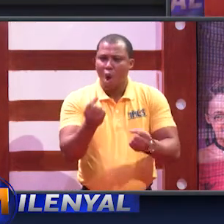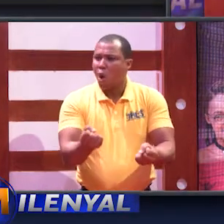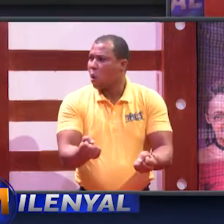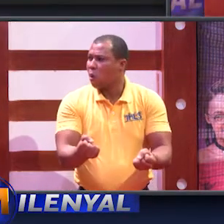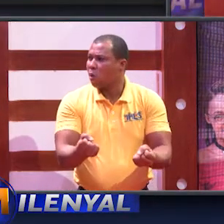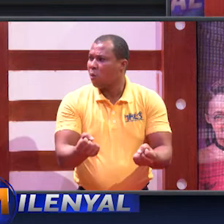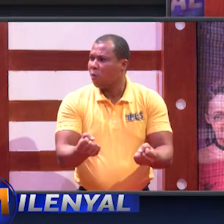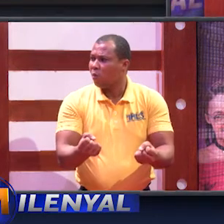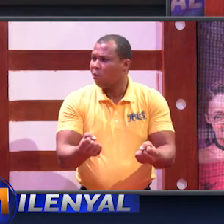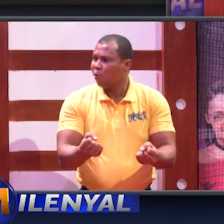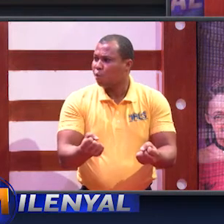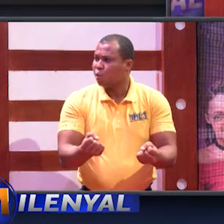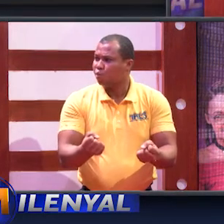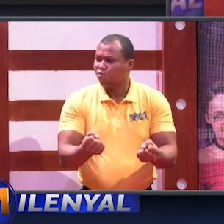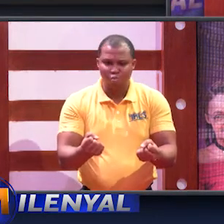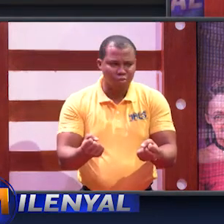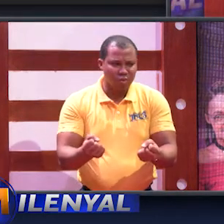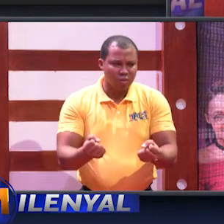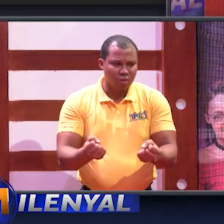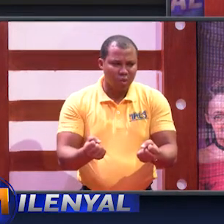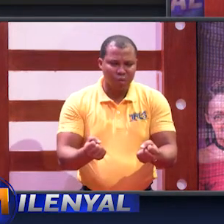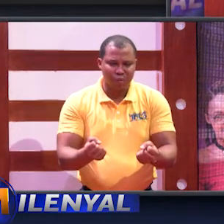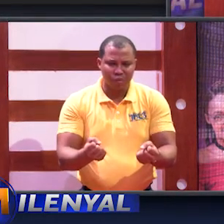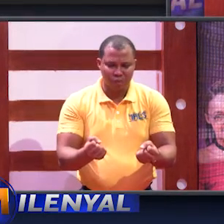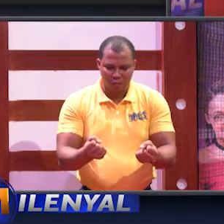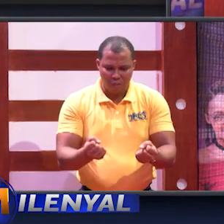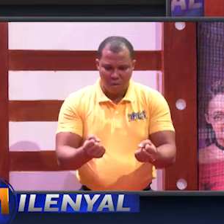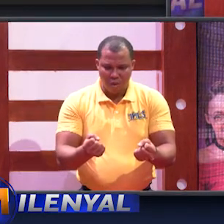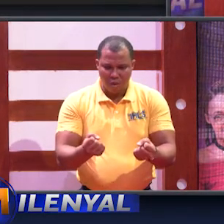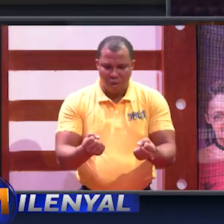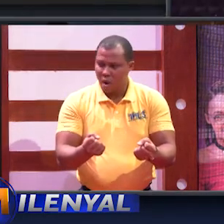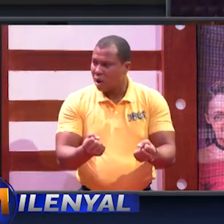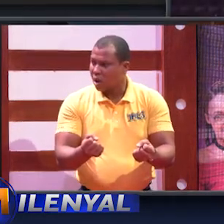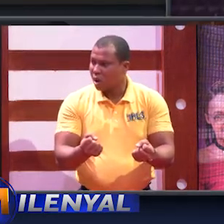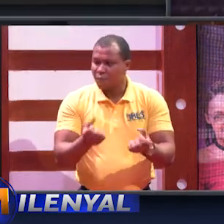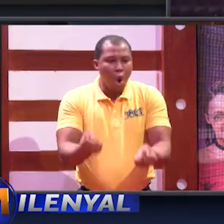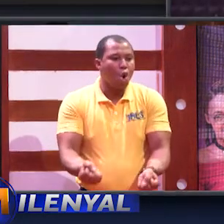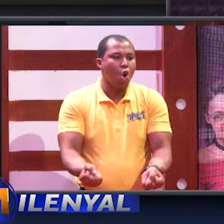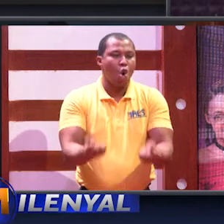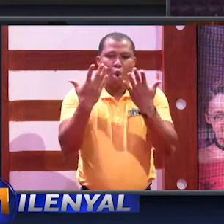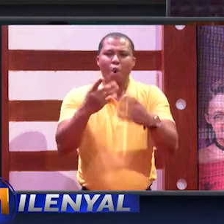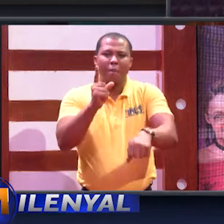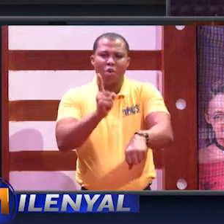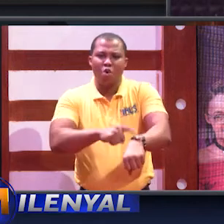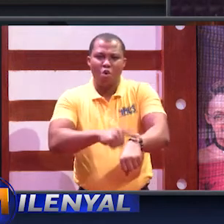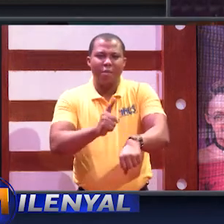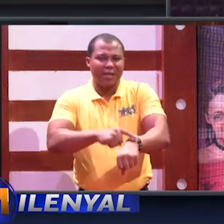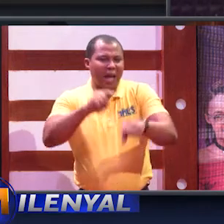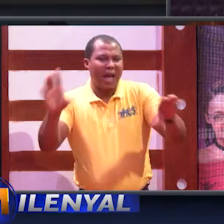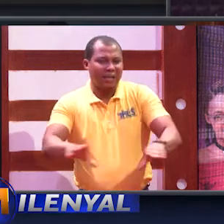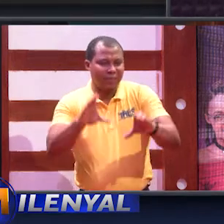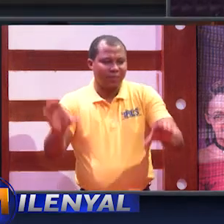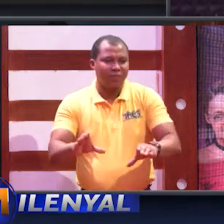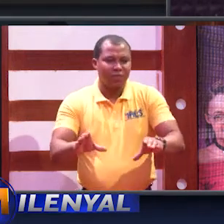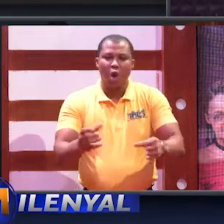il y a de ça y est? M'en connaît? Combien de temps ça y est? Combien de temps? Activité ça y est. Combien de